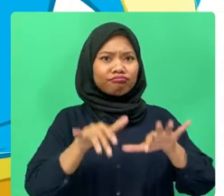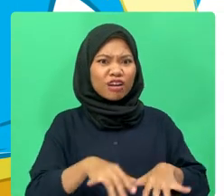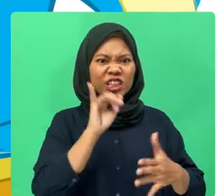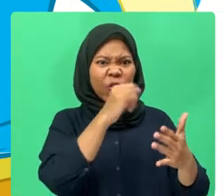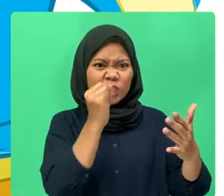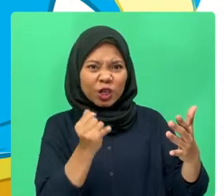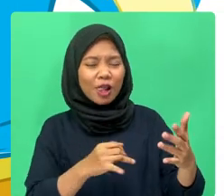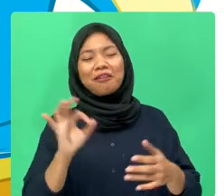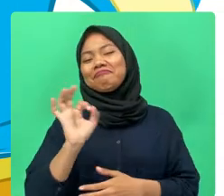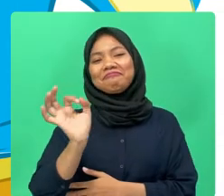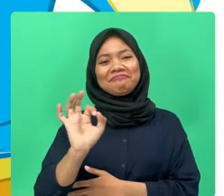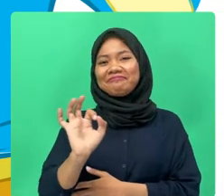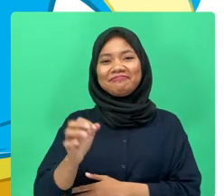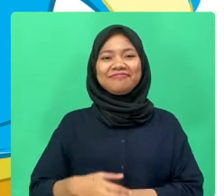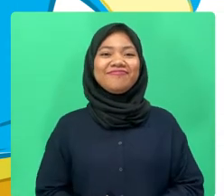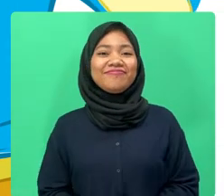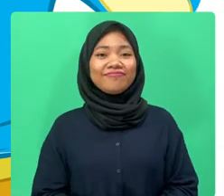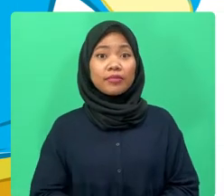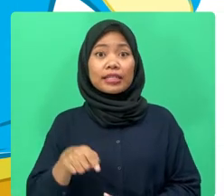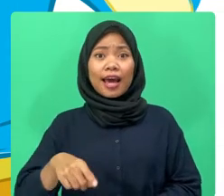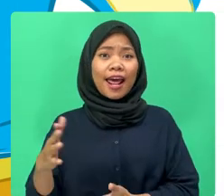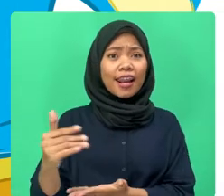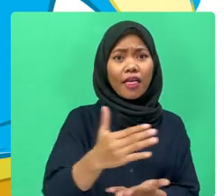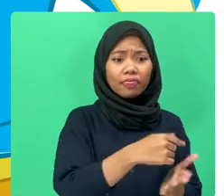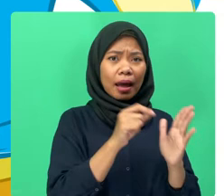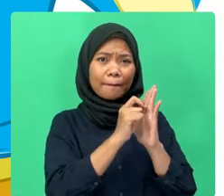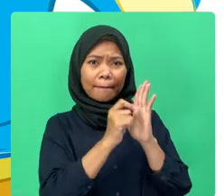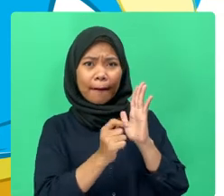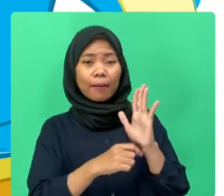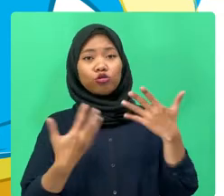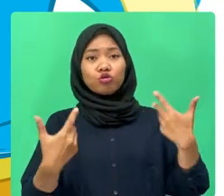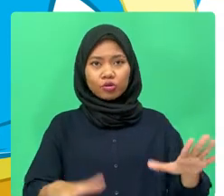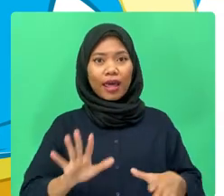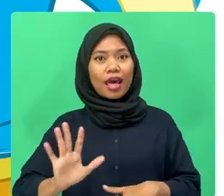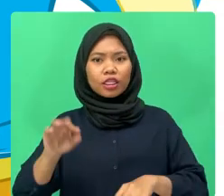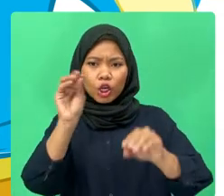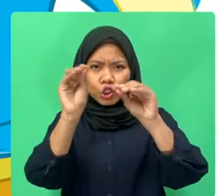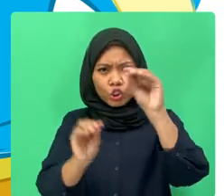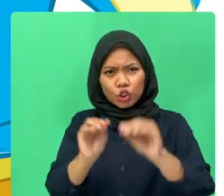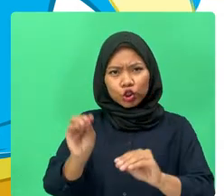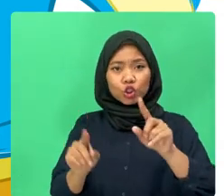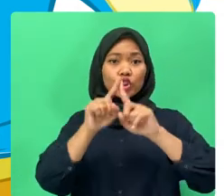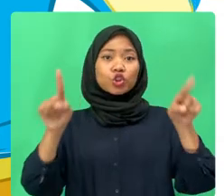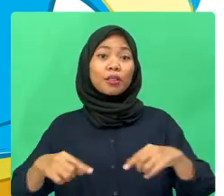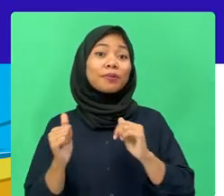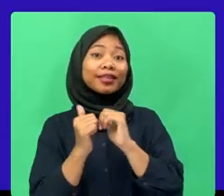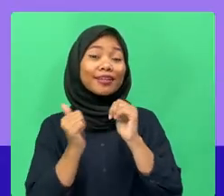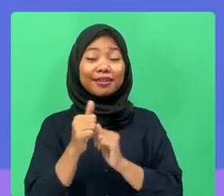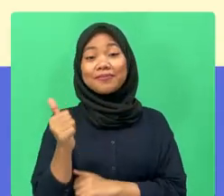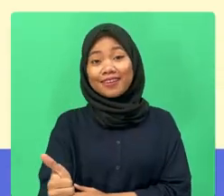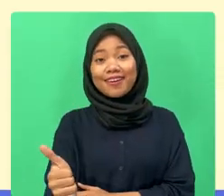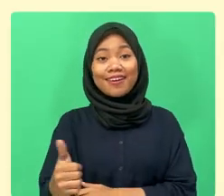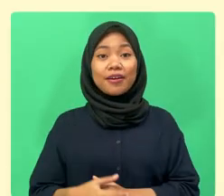kesalahan pengetikan. Hanya memerlukan mengisi data-data di atas untuk menyusun sebuah surat perjanjian.